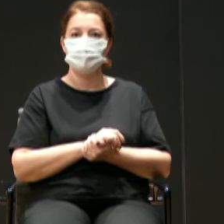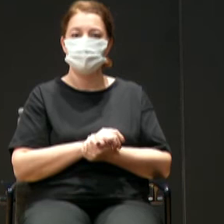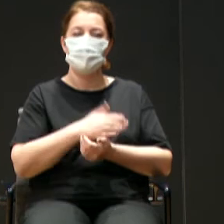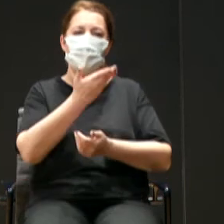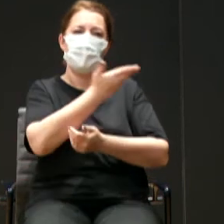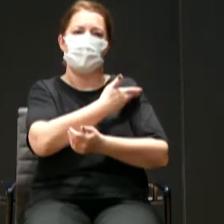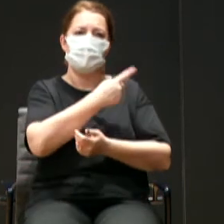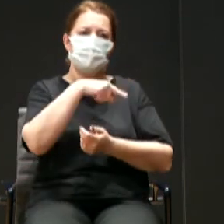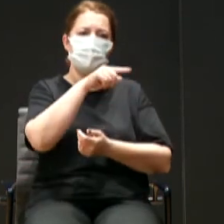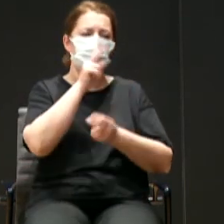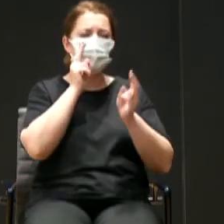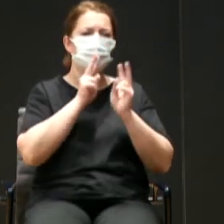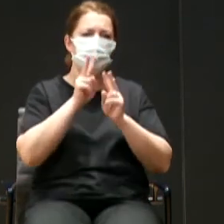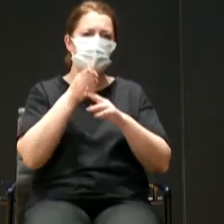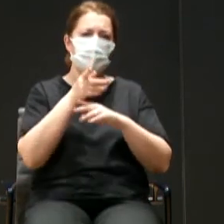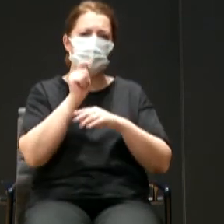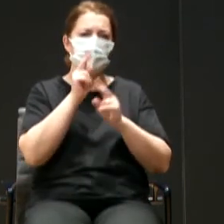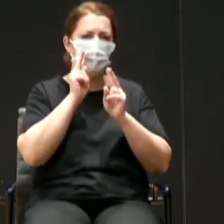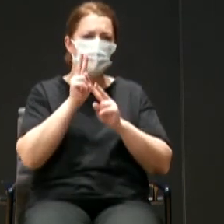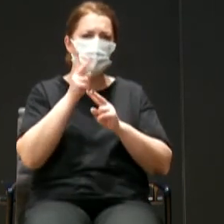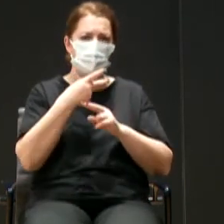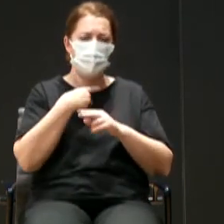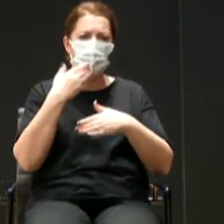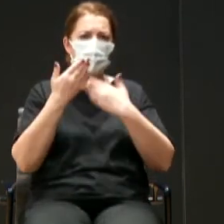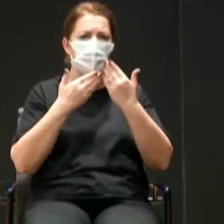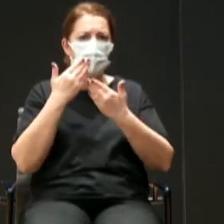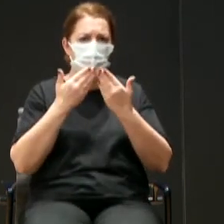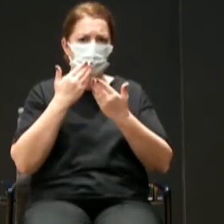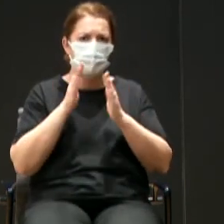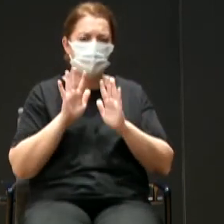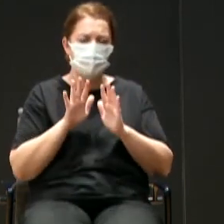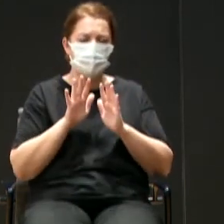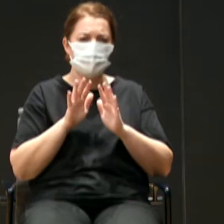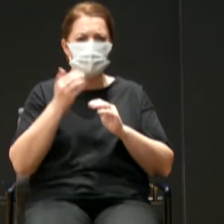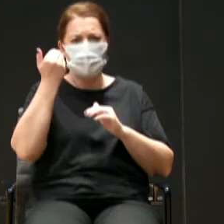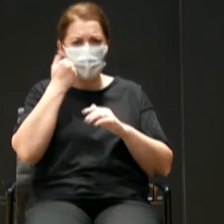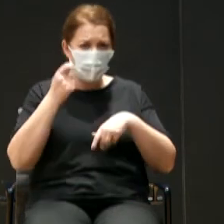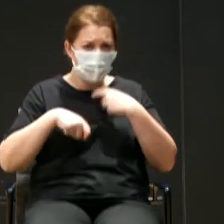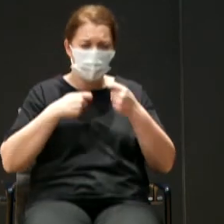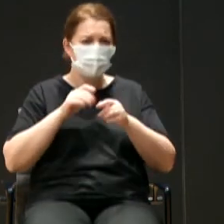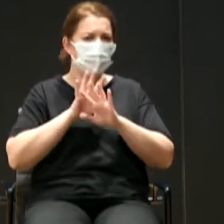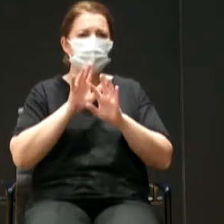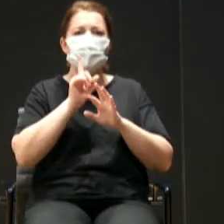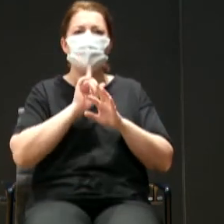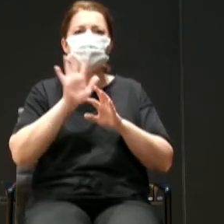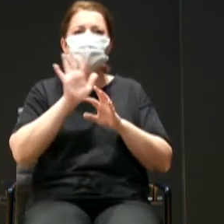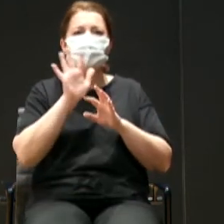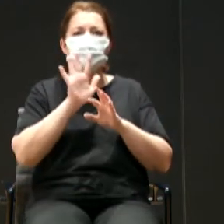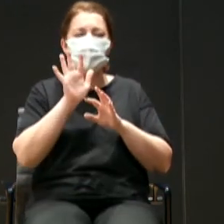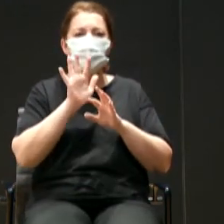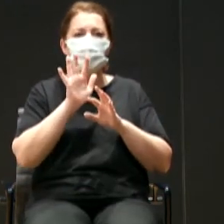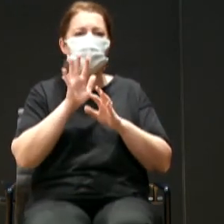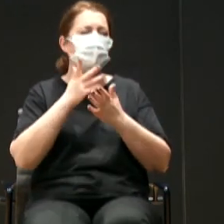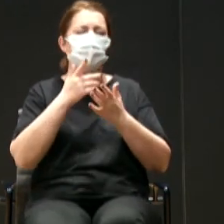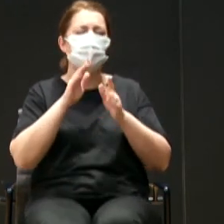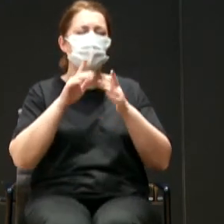görüyor. Hakikaten görüyor. Ben anlatıyorum. Somut şeyler bunlar. Yalan yanlış bir şey konuşmuyorum. 150 dönüm böyle el değiştirmiş